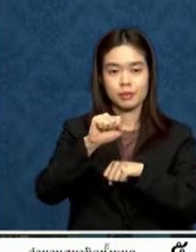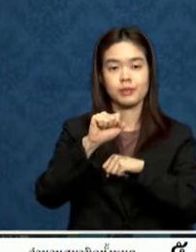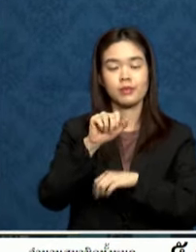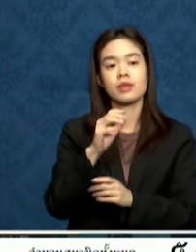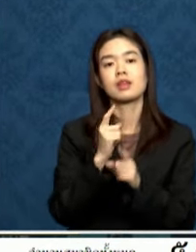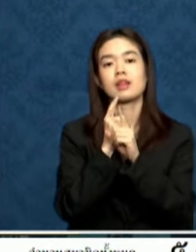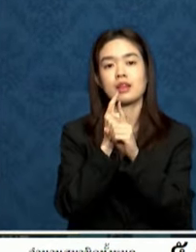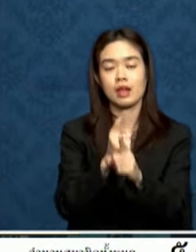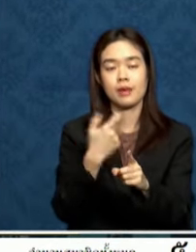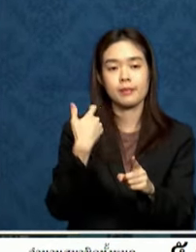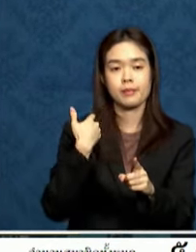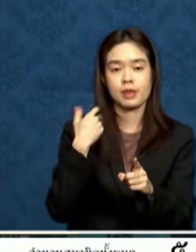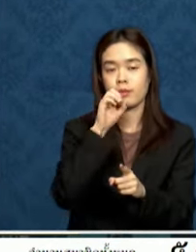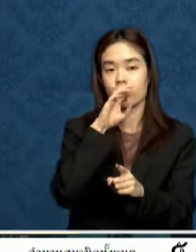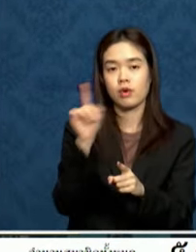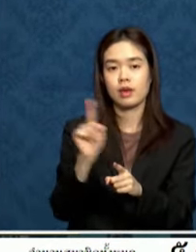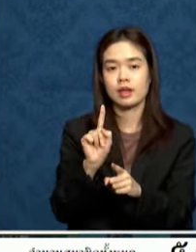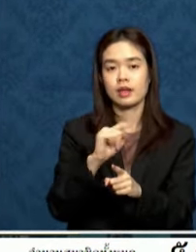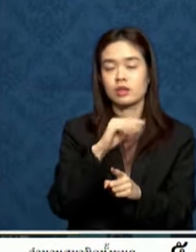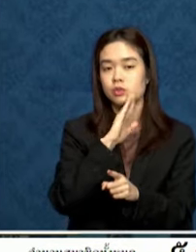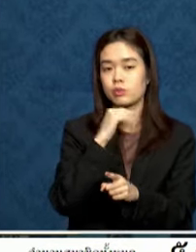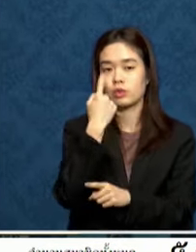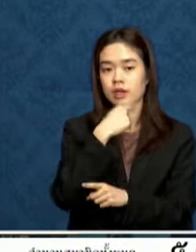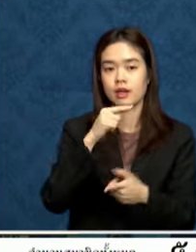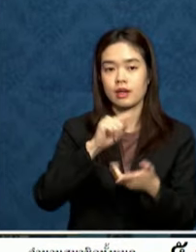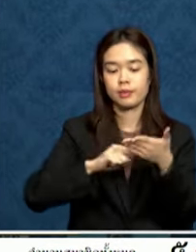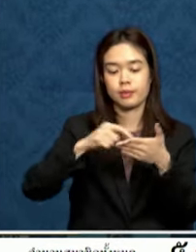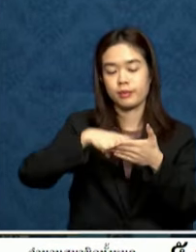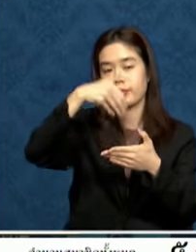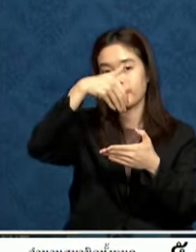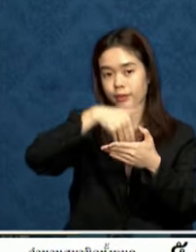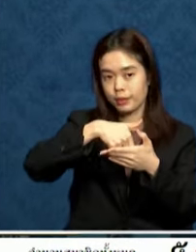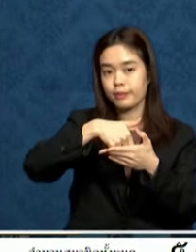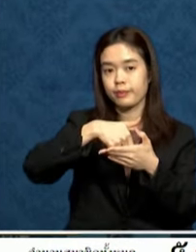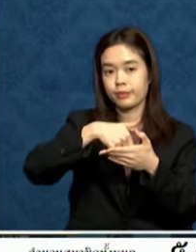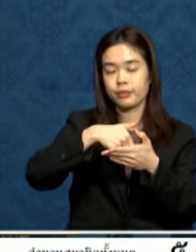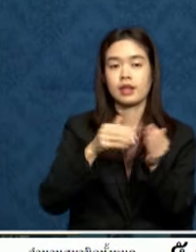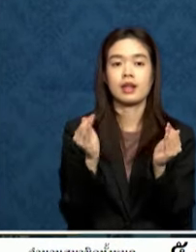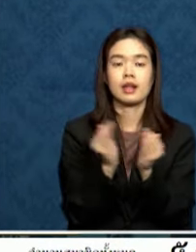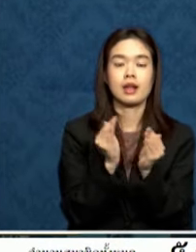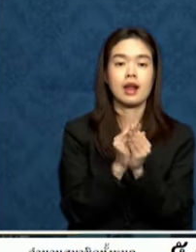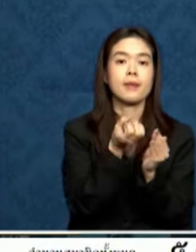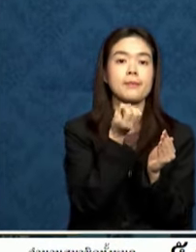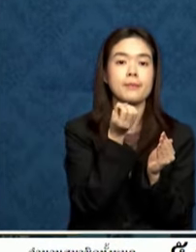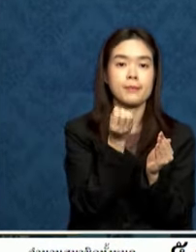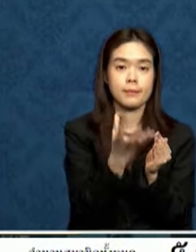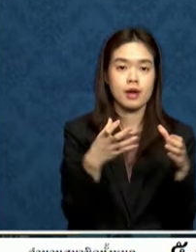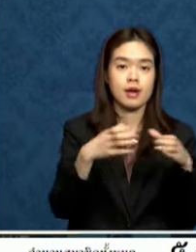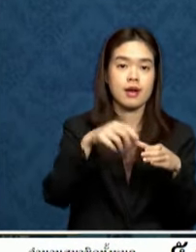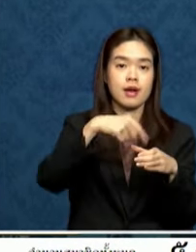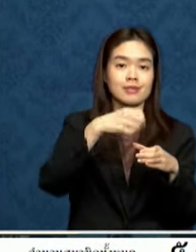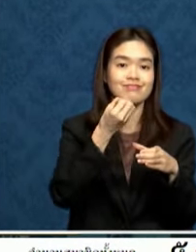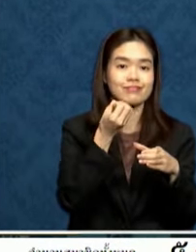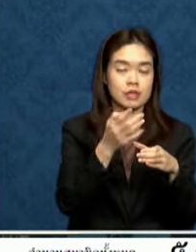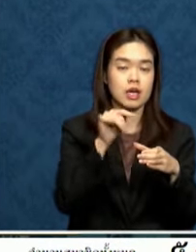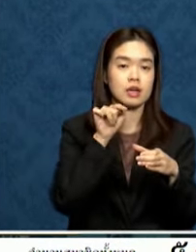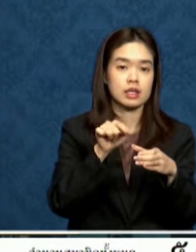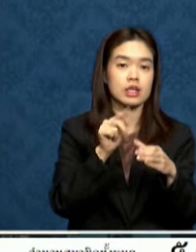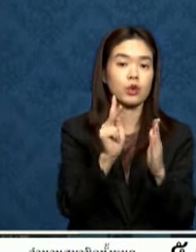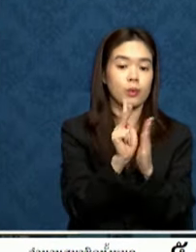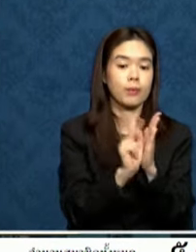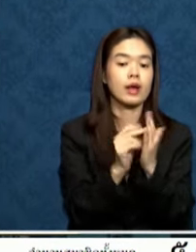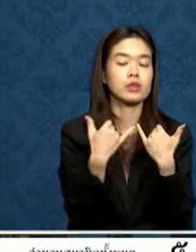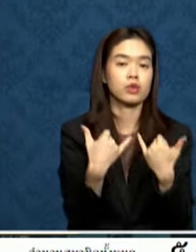ว่าต้องมีผู้มาใช้สิทธิ์ออกเสียงเป็นจำนวนเกินกึ่งนึงของผู้มีสิทธิ์ออกเสียงอันนี้คือกฎหมาย